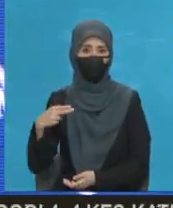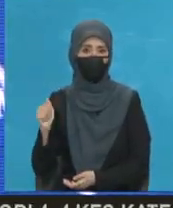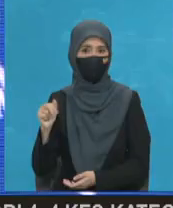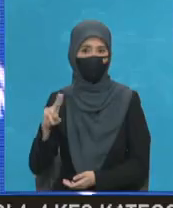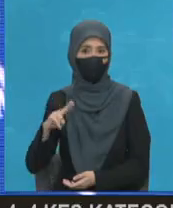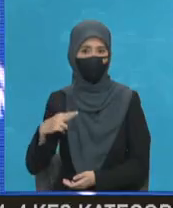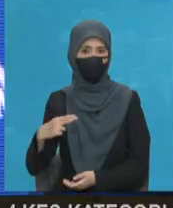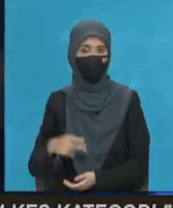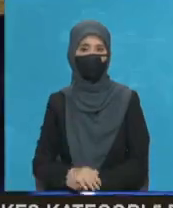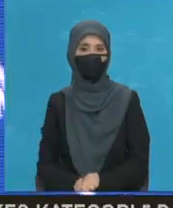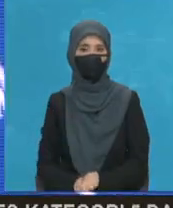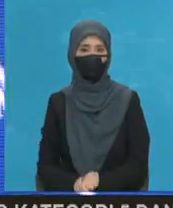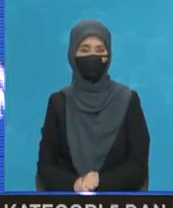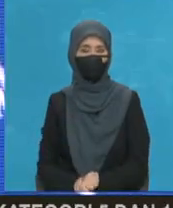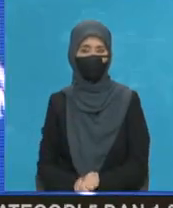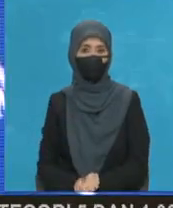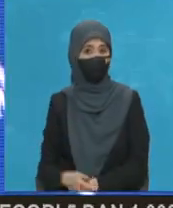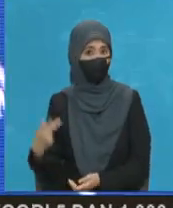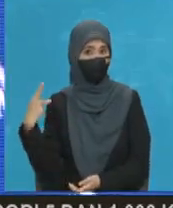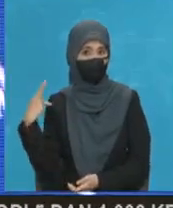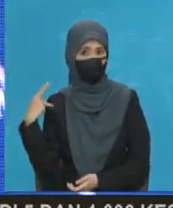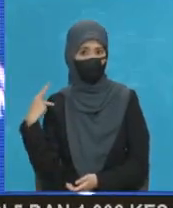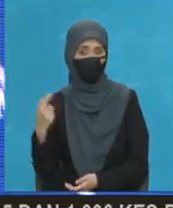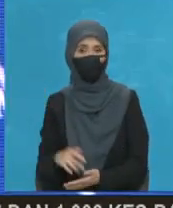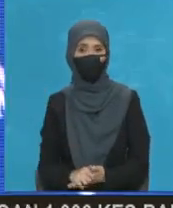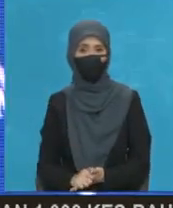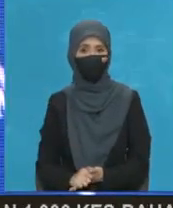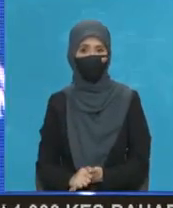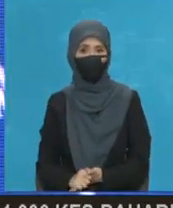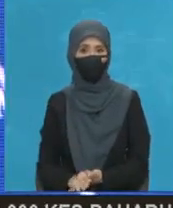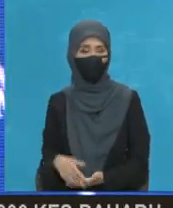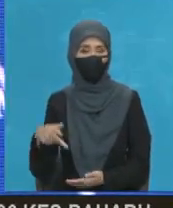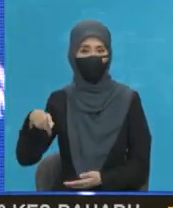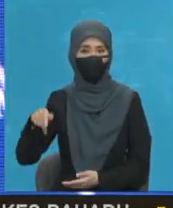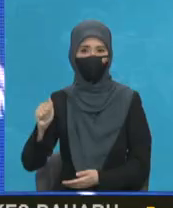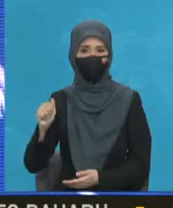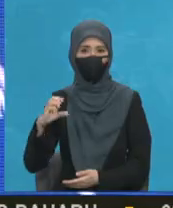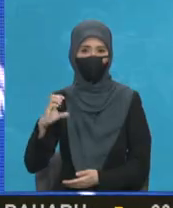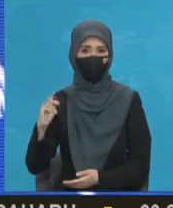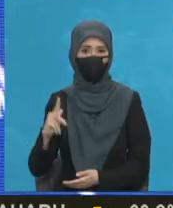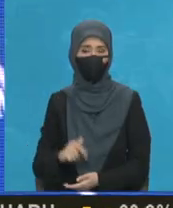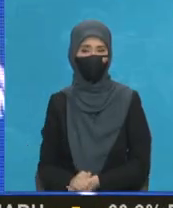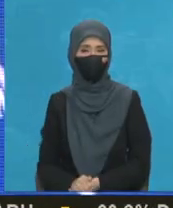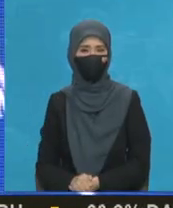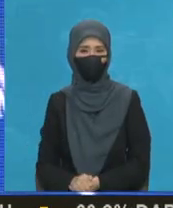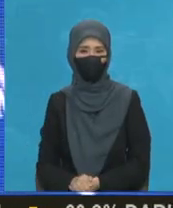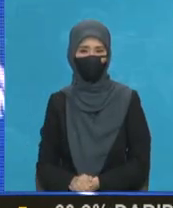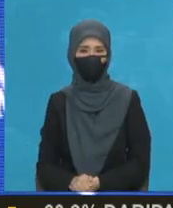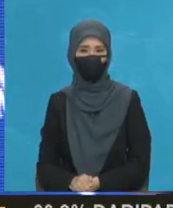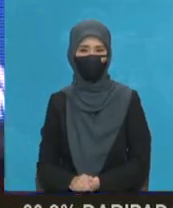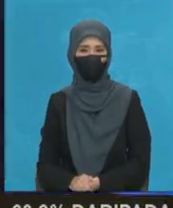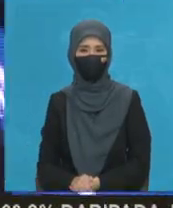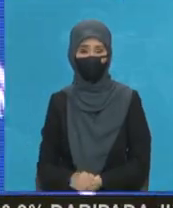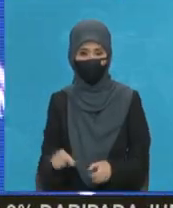Abidin ketua sekretariat manpower planning and implement konser entek di jabatan Perdana Menteri Korea